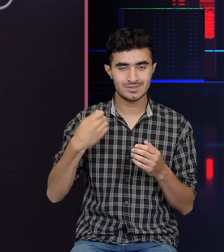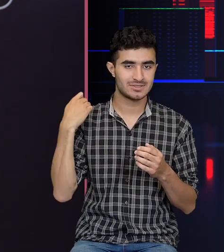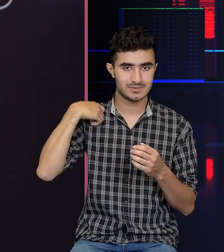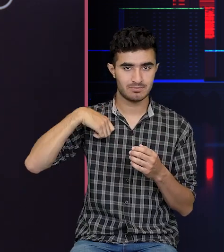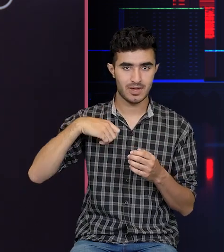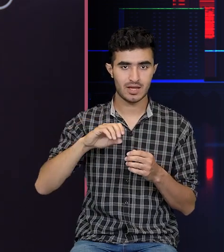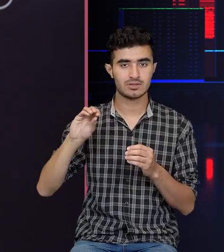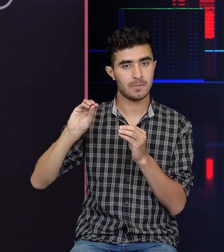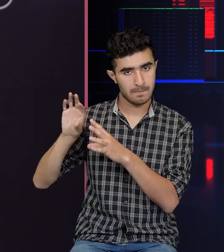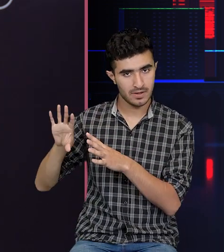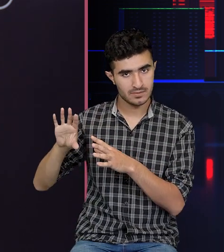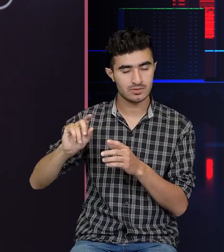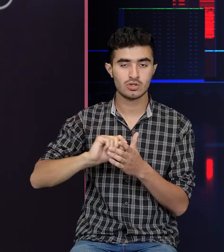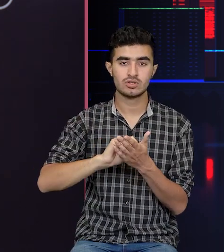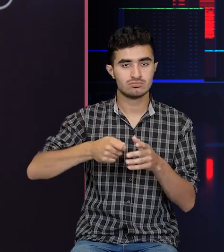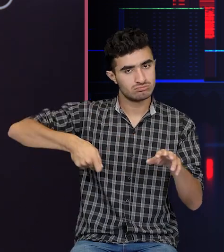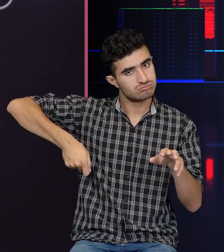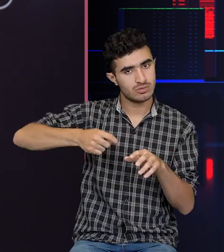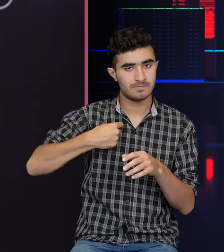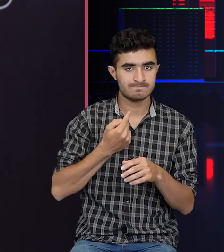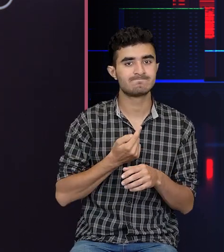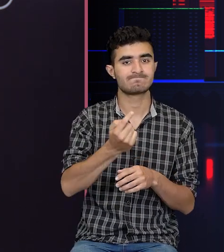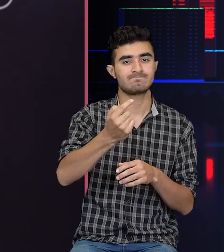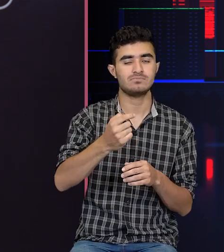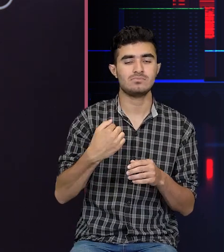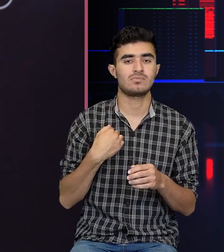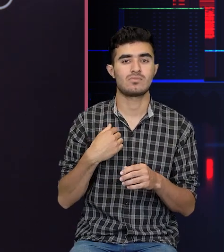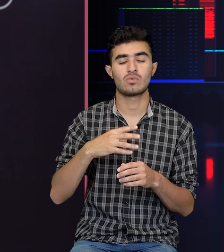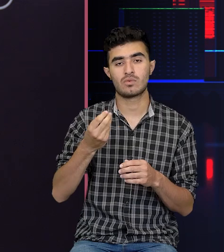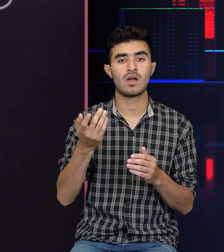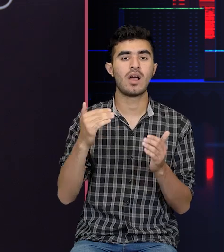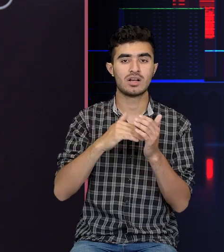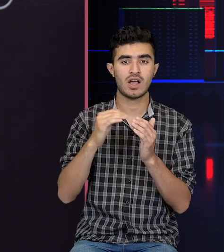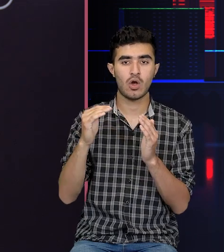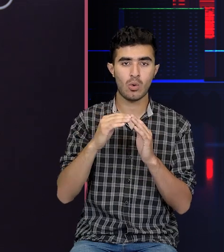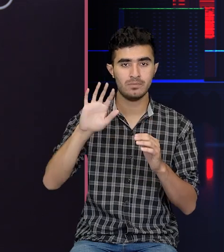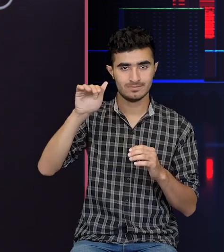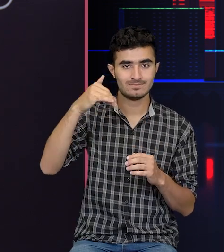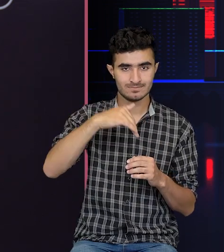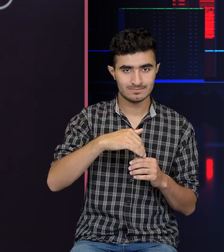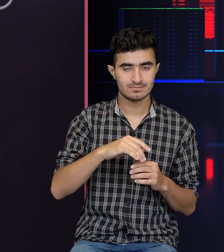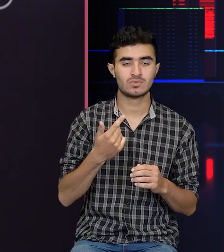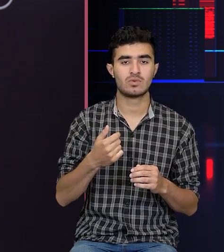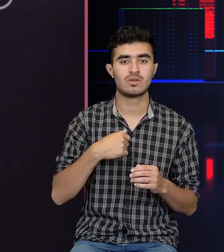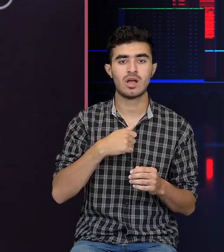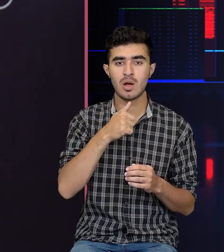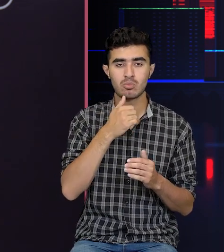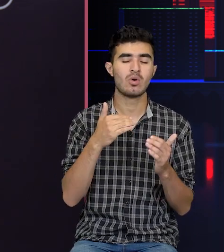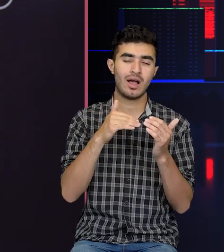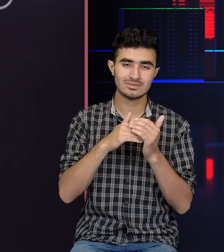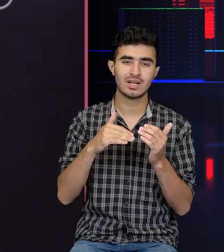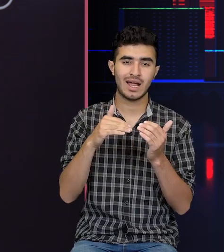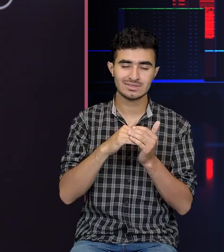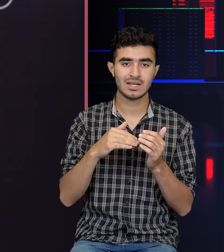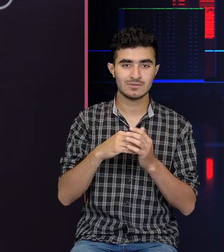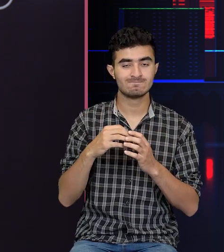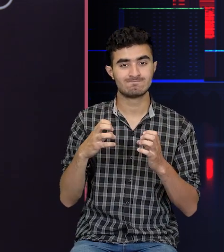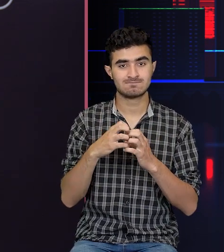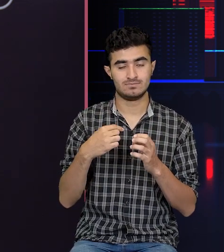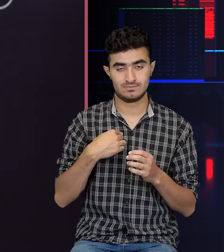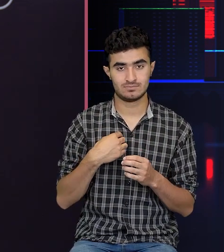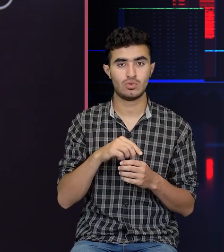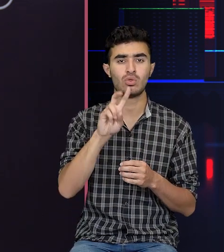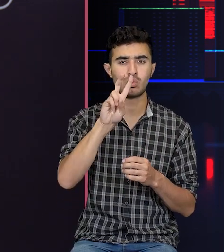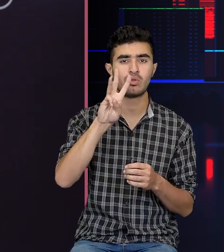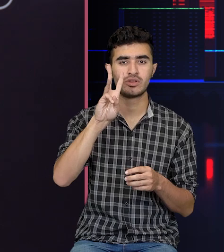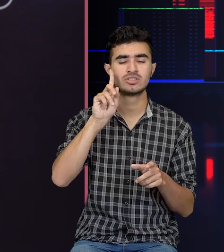मेरे गुजर गए। तो 2 से 3 साल बाद एक क्लब था इमरान भाई का, मैं वहाँ पे जब गेम खेलने गया तो उनके दोस्त थे